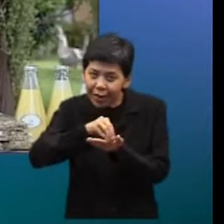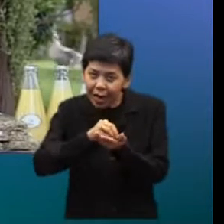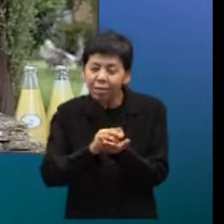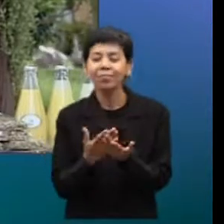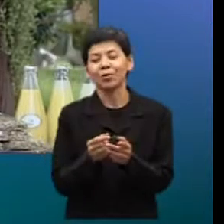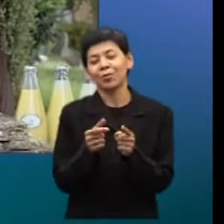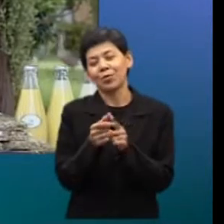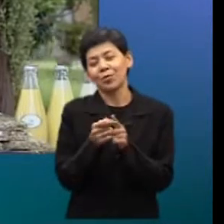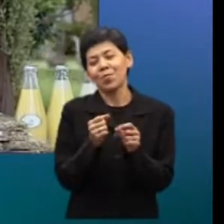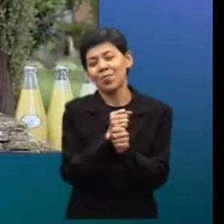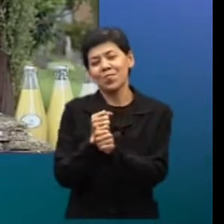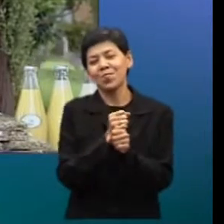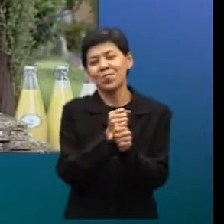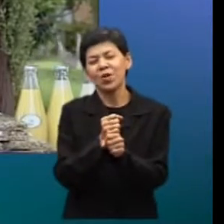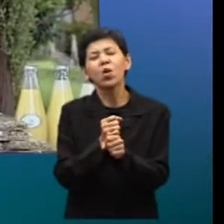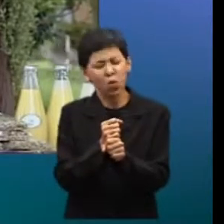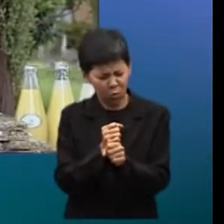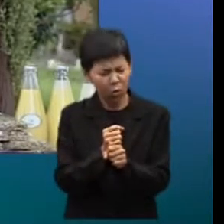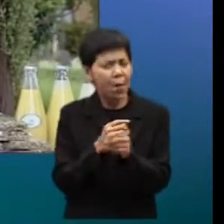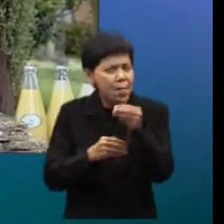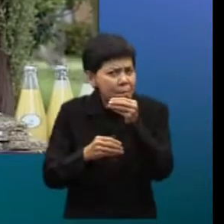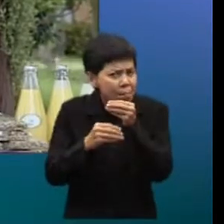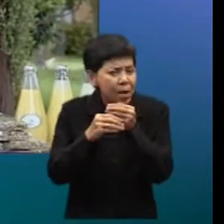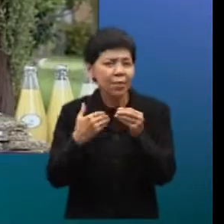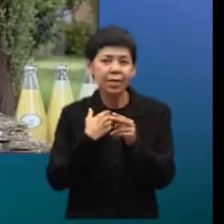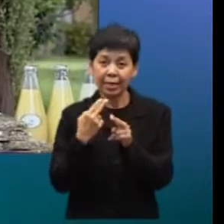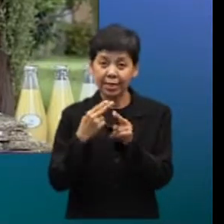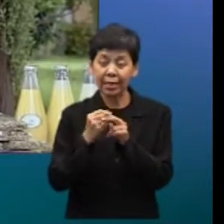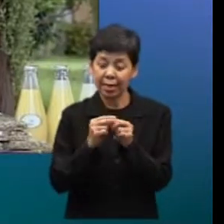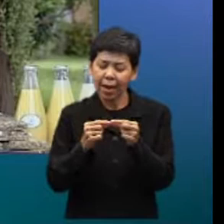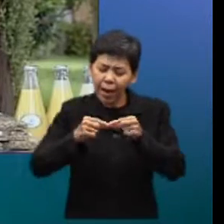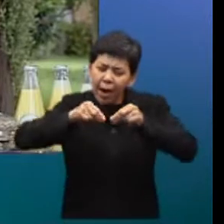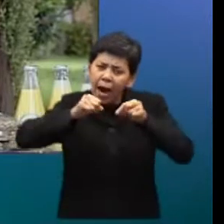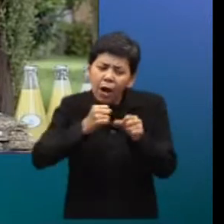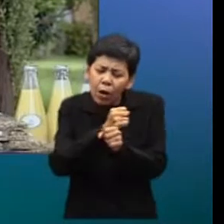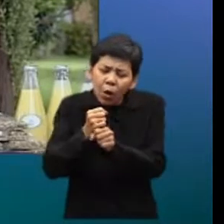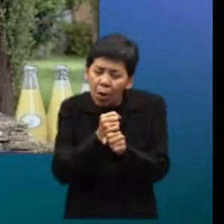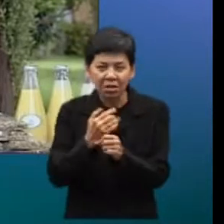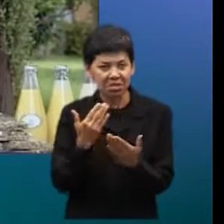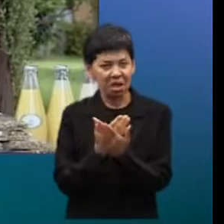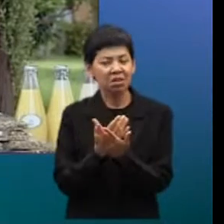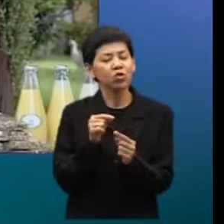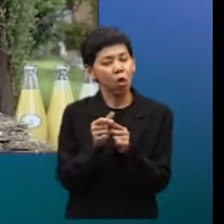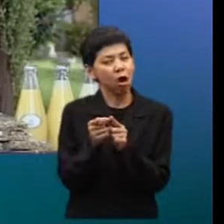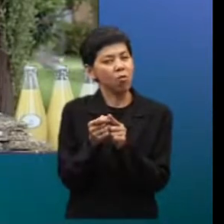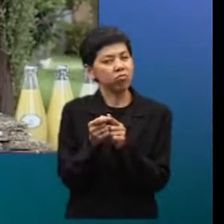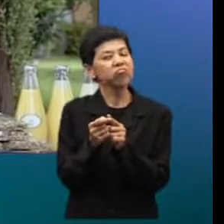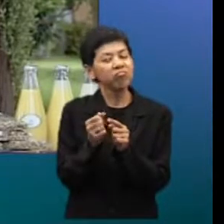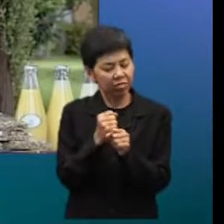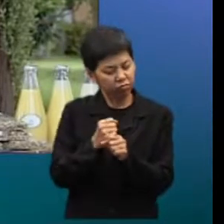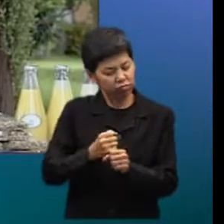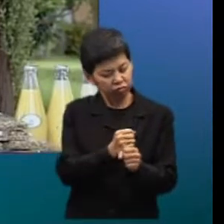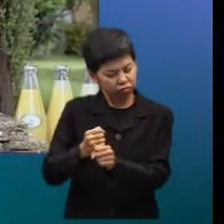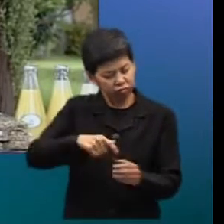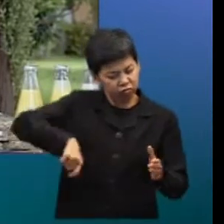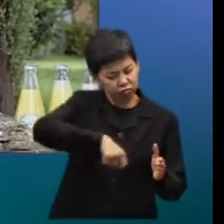แล้วก็มีน้ำนมข้าวโพดและอีกตัวนึงที่เป็นน่าสนใจก็คือตัวซีเรียลซึ่งทำจากข้าวแต่เราใช้น้ำข้าวโพดม